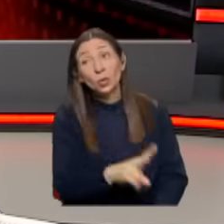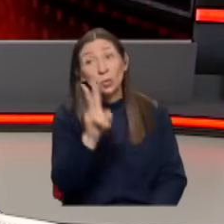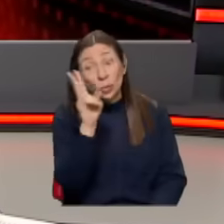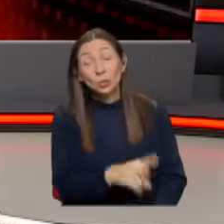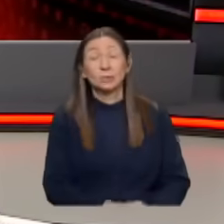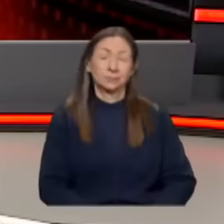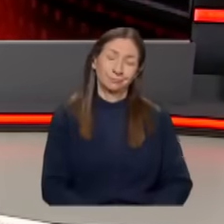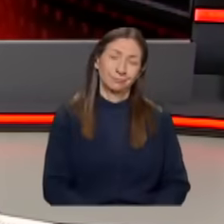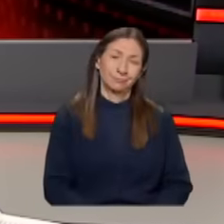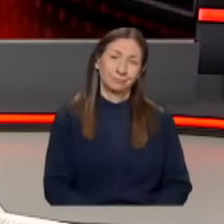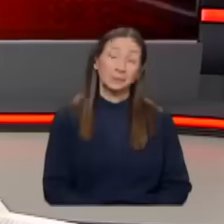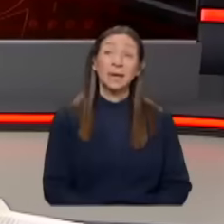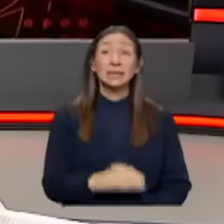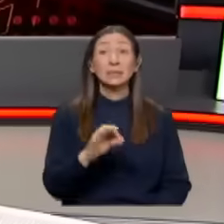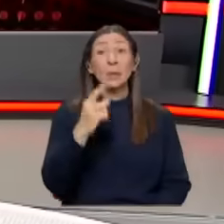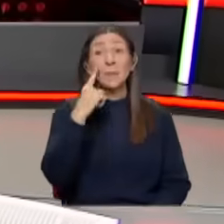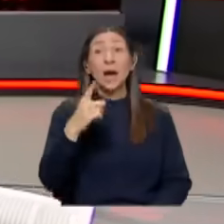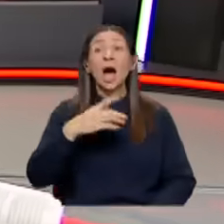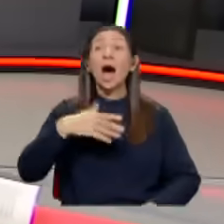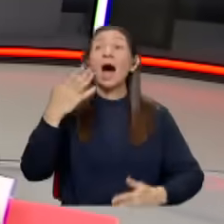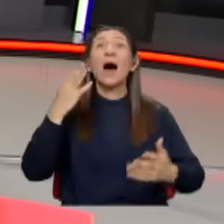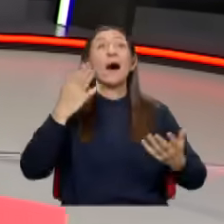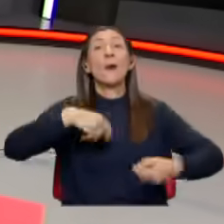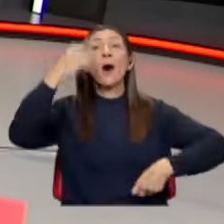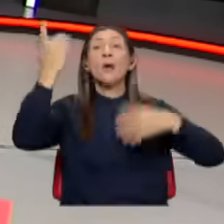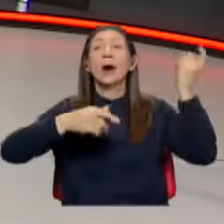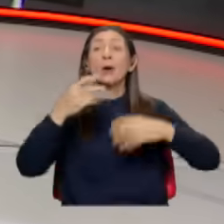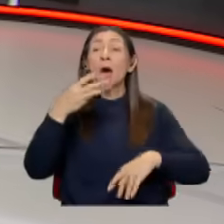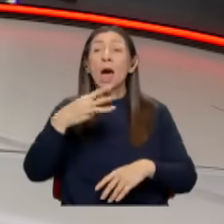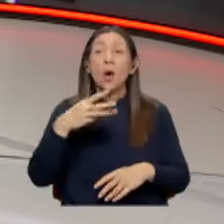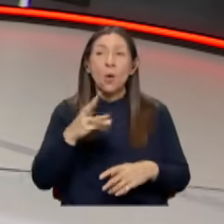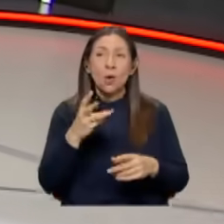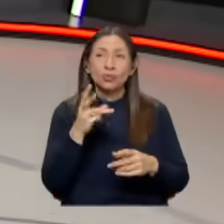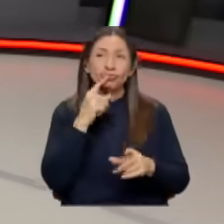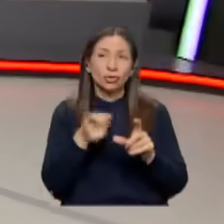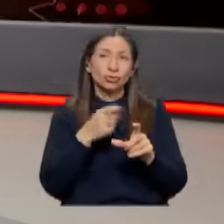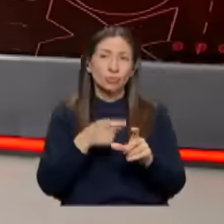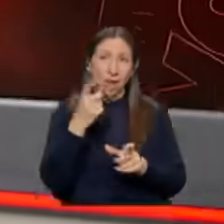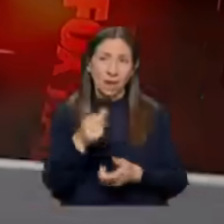sizsiniz, bunları görün bunları. Efendim bakalım şimdi havadaki eurolara soruşturma.